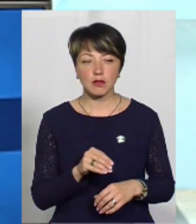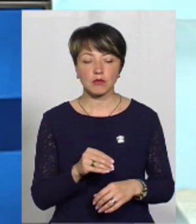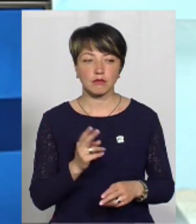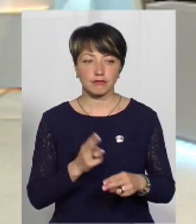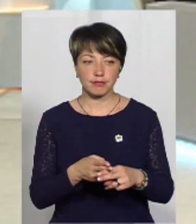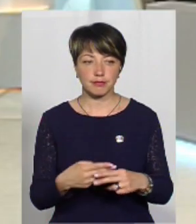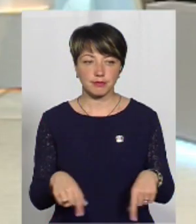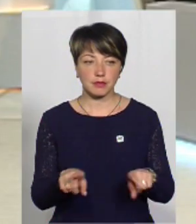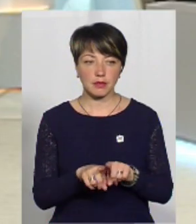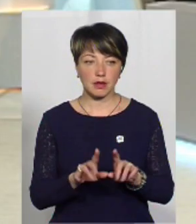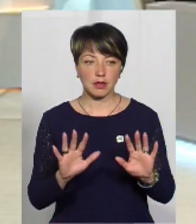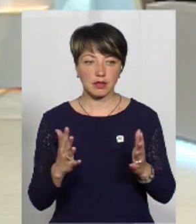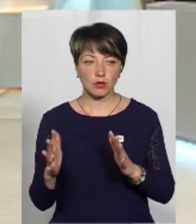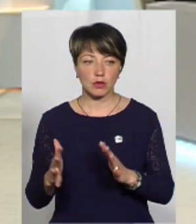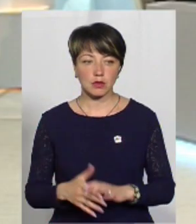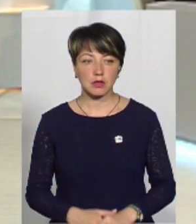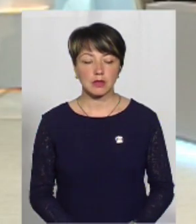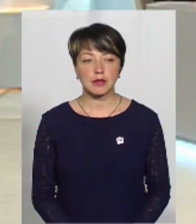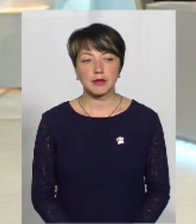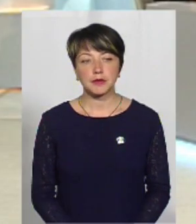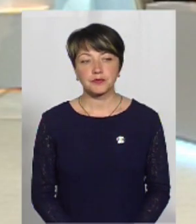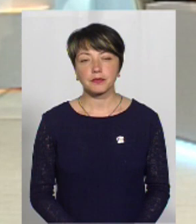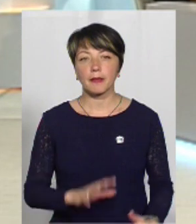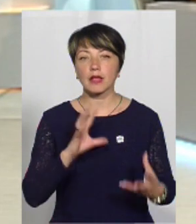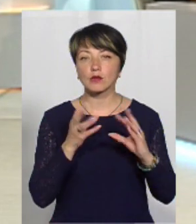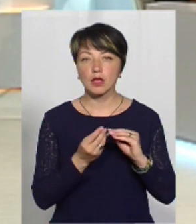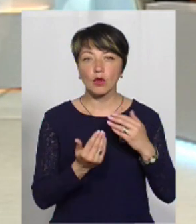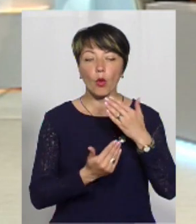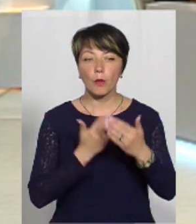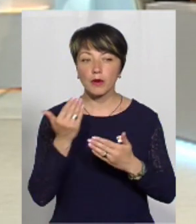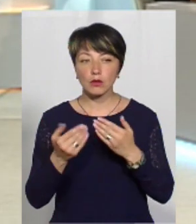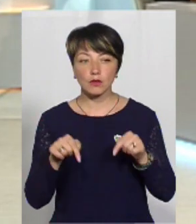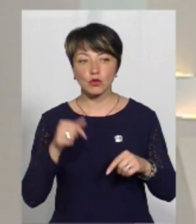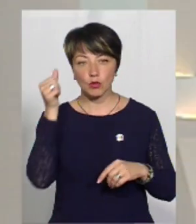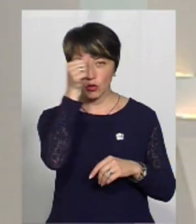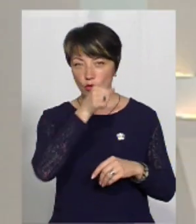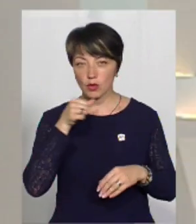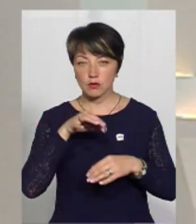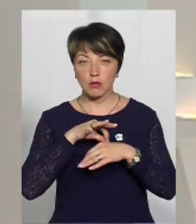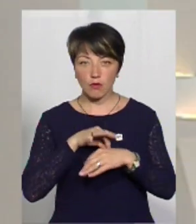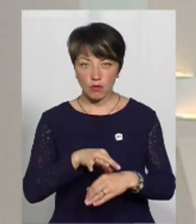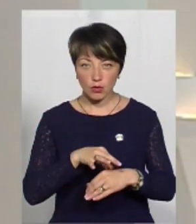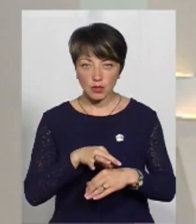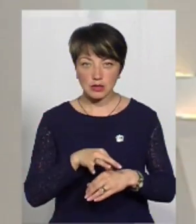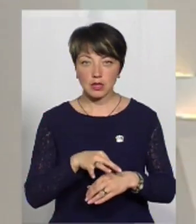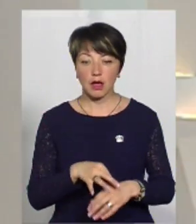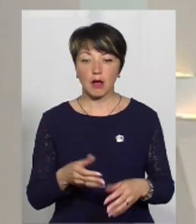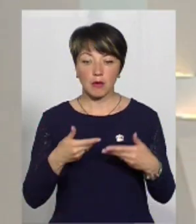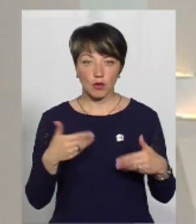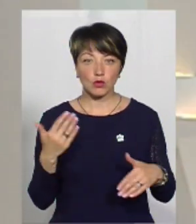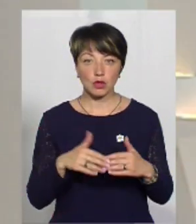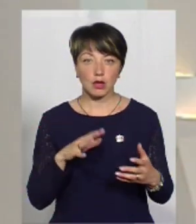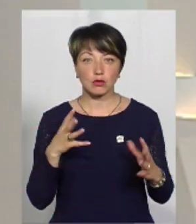щоб попередити такі. За результатами опитування, яке цього року проводилося, і про яке ми